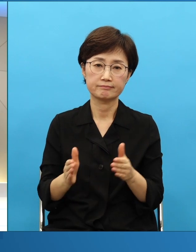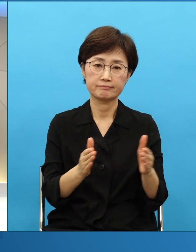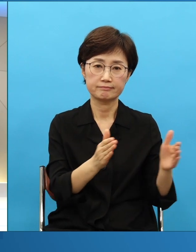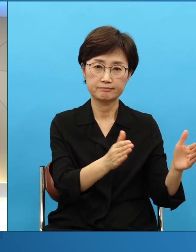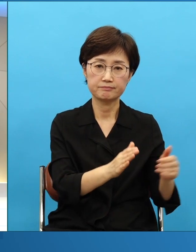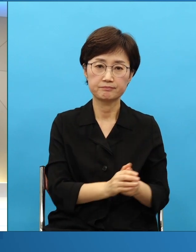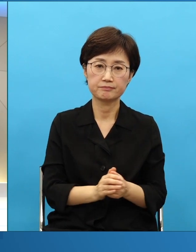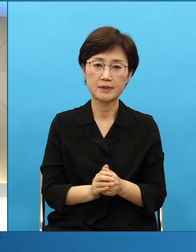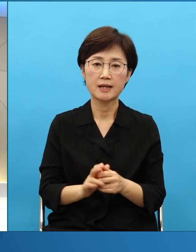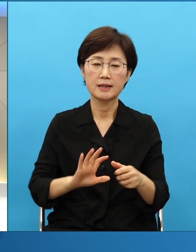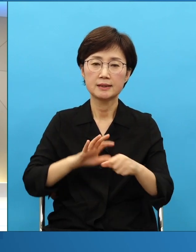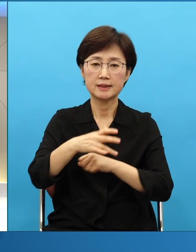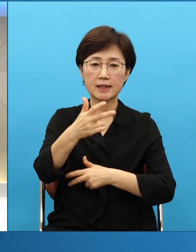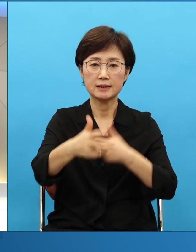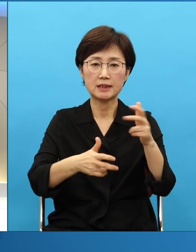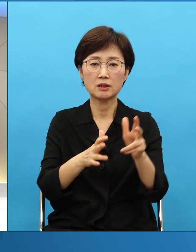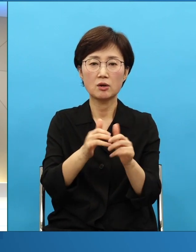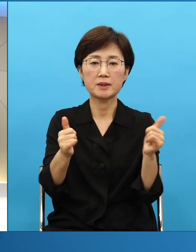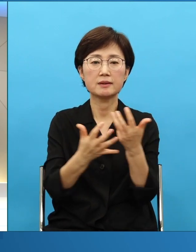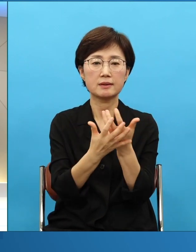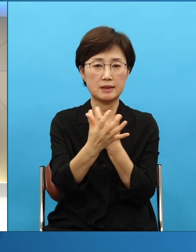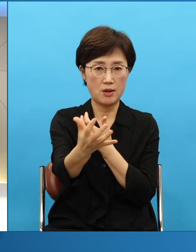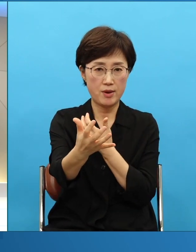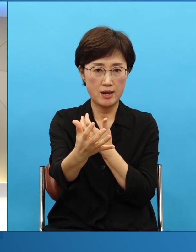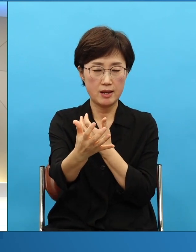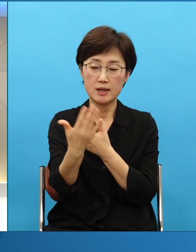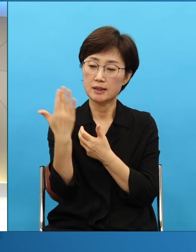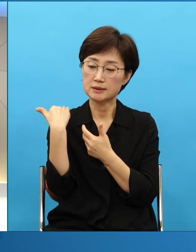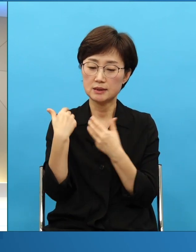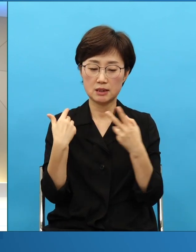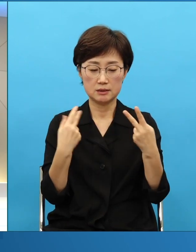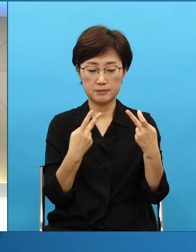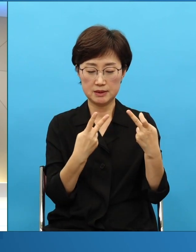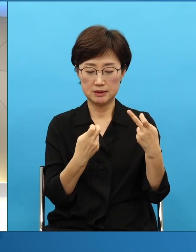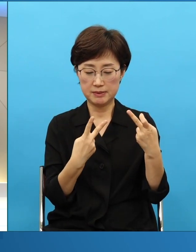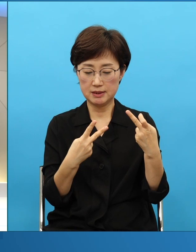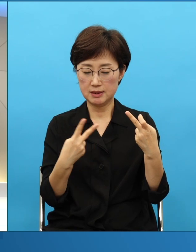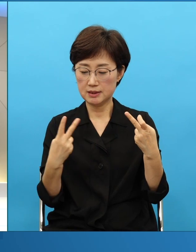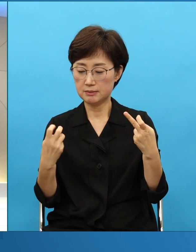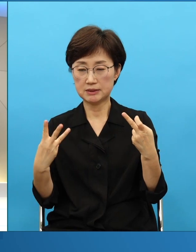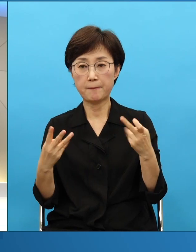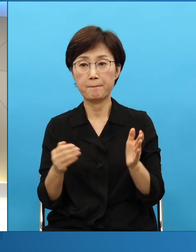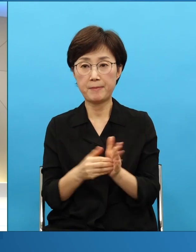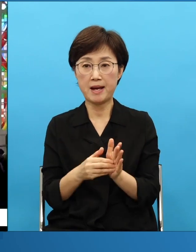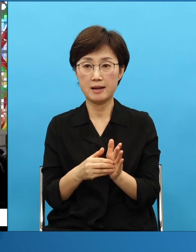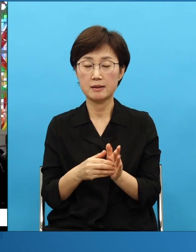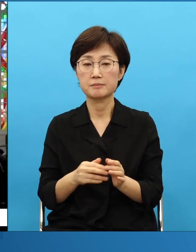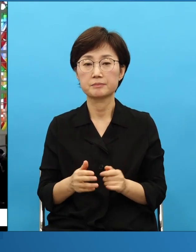제26차 2023 세계 산업인 대회가 지난 22일부터 이틀간 열렸습니다.